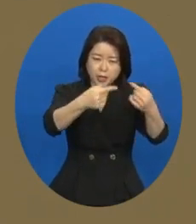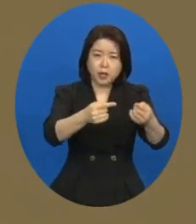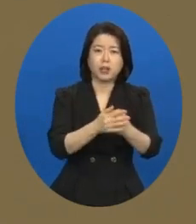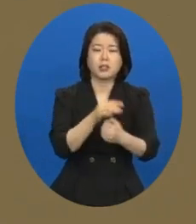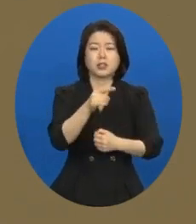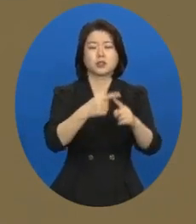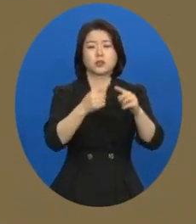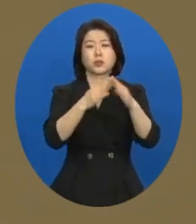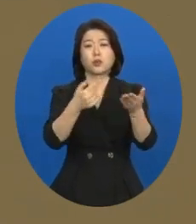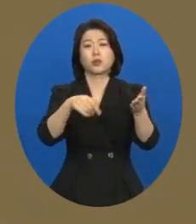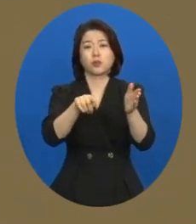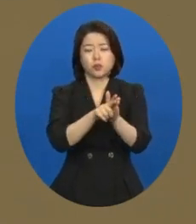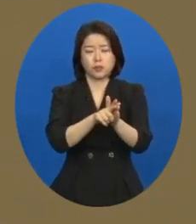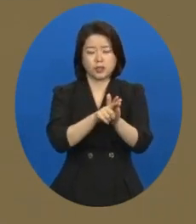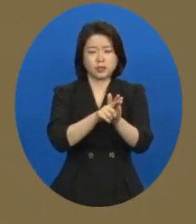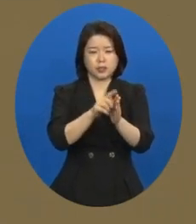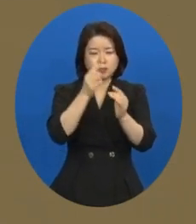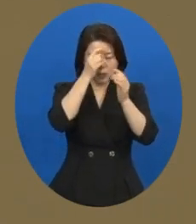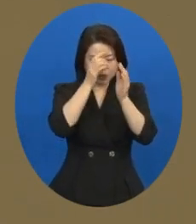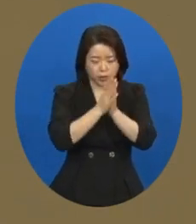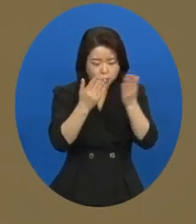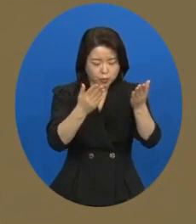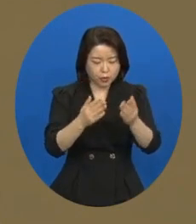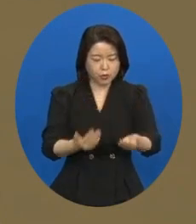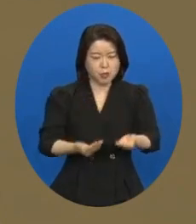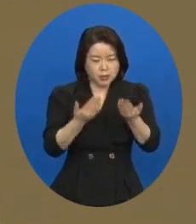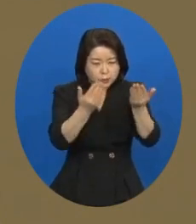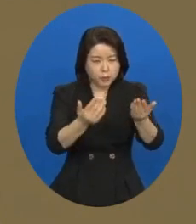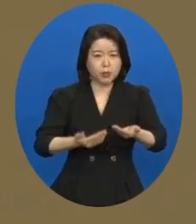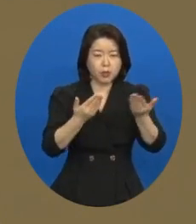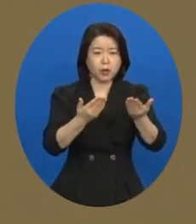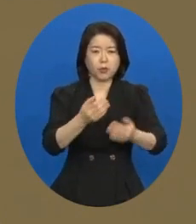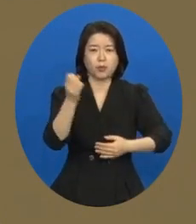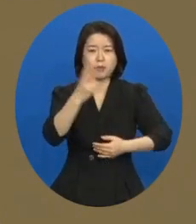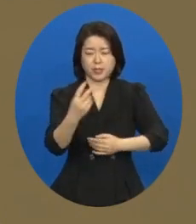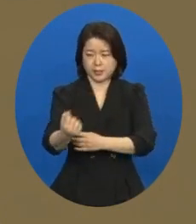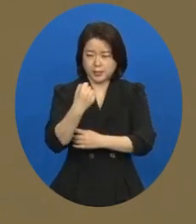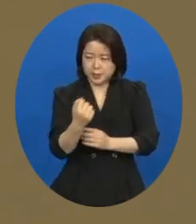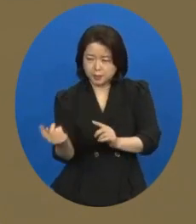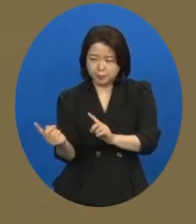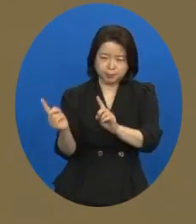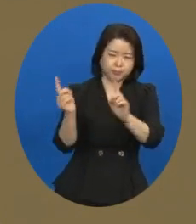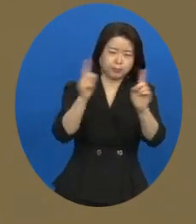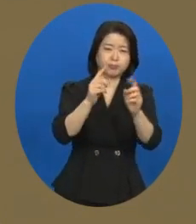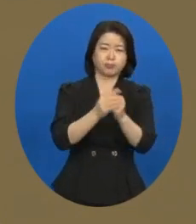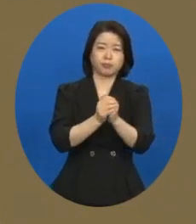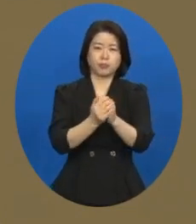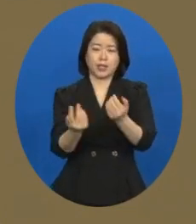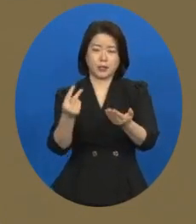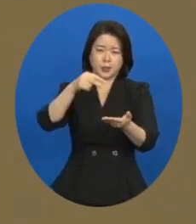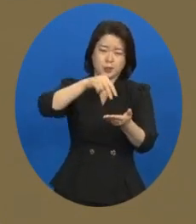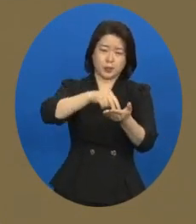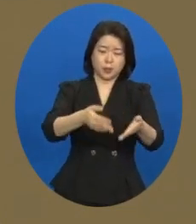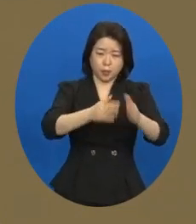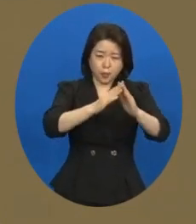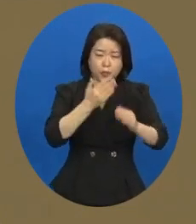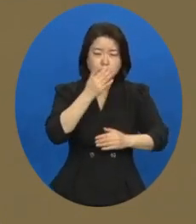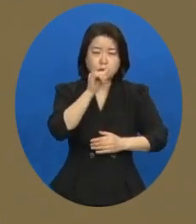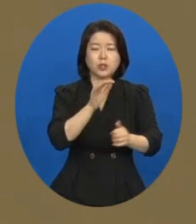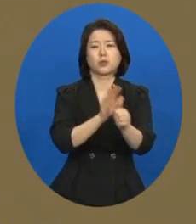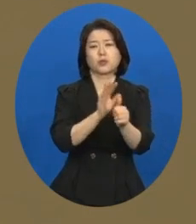위해서 함께 기도하고 섬겨서 다시 힘을 얻고 그리고 다시 일어날 수 있게 해주자는